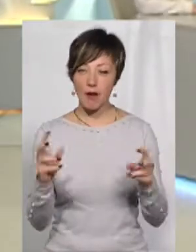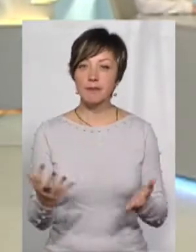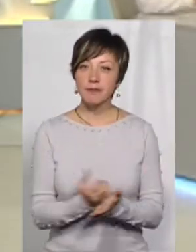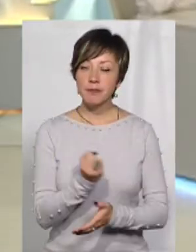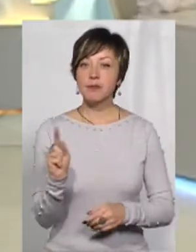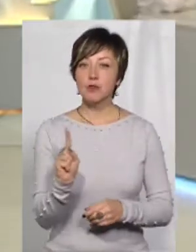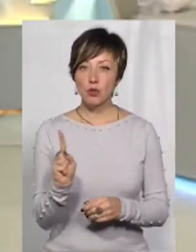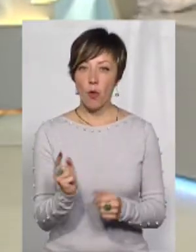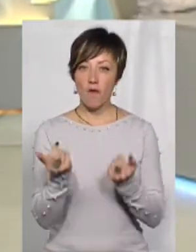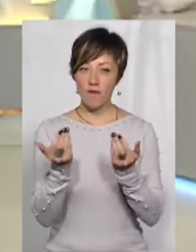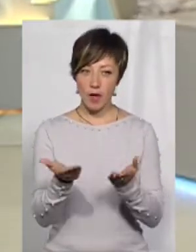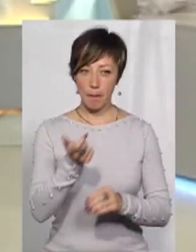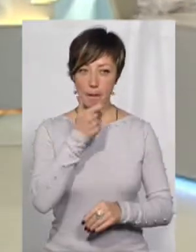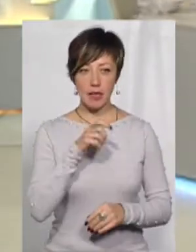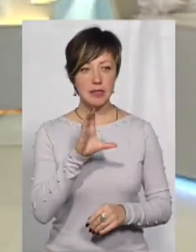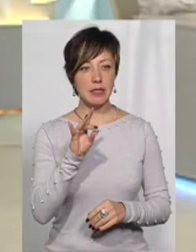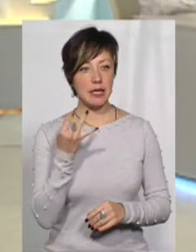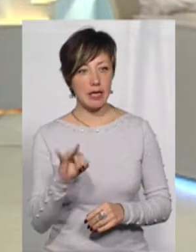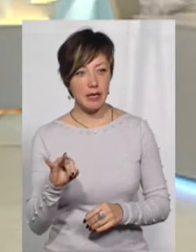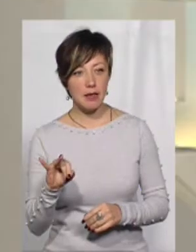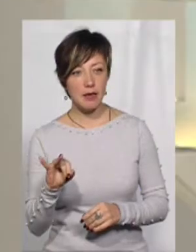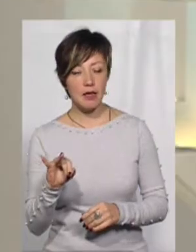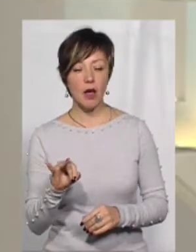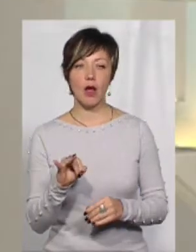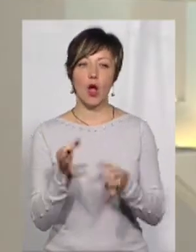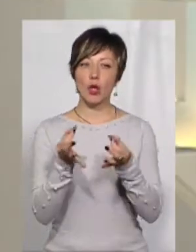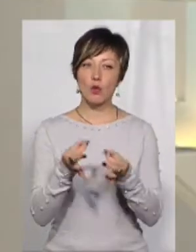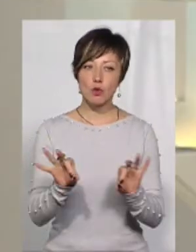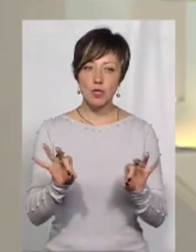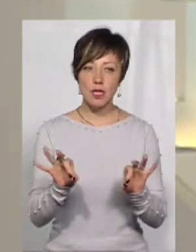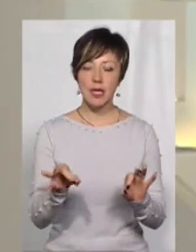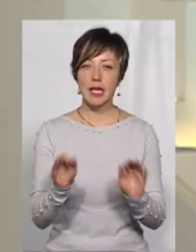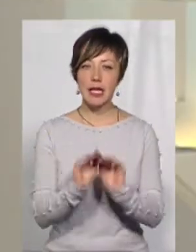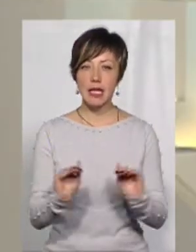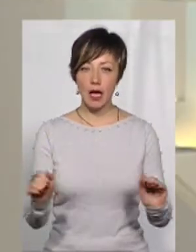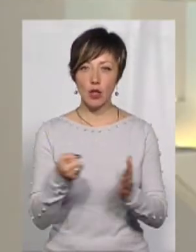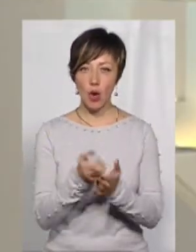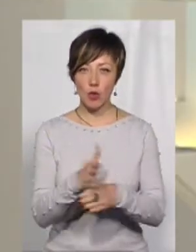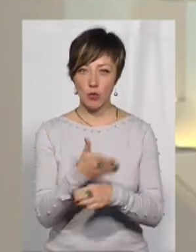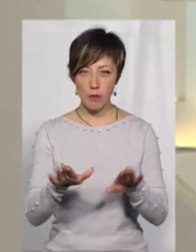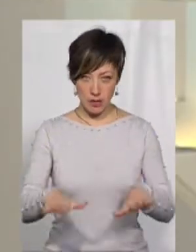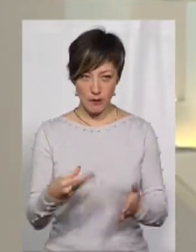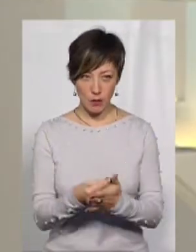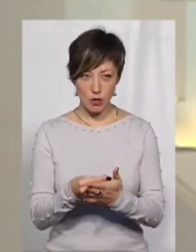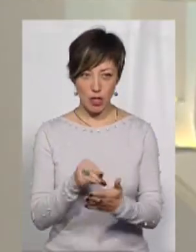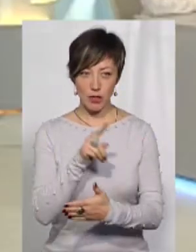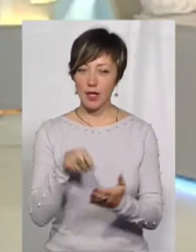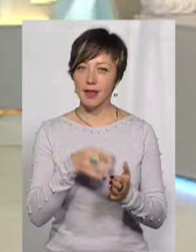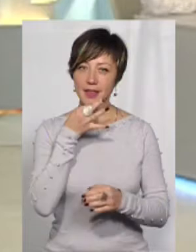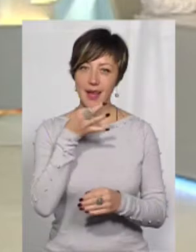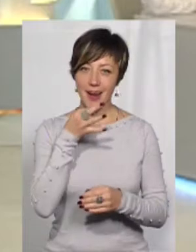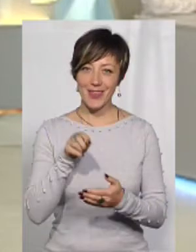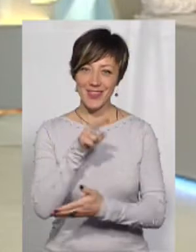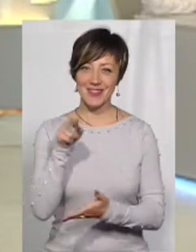Виходить, що ви, пане Сергію, певною мірою допустили уже дітей до розподілу місцевого бюджету. Чи не